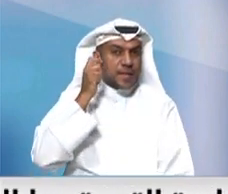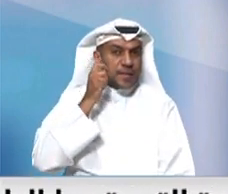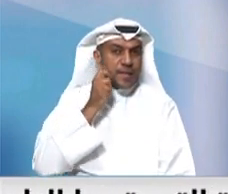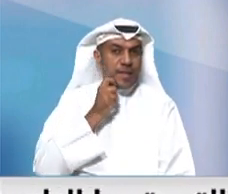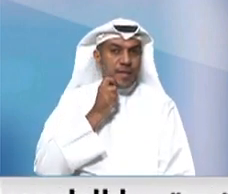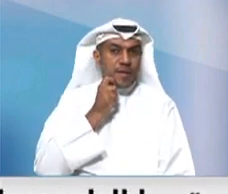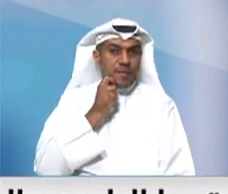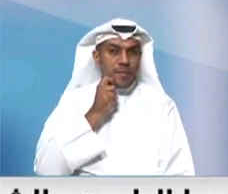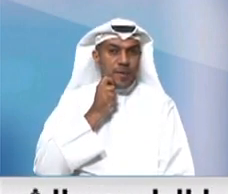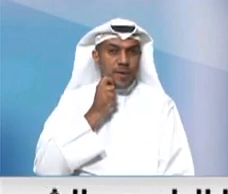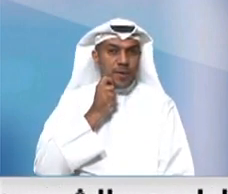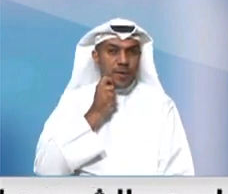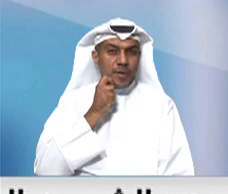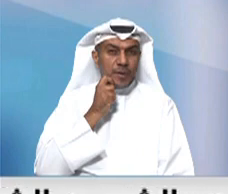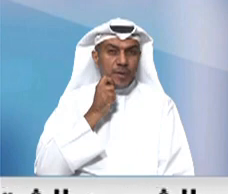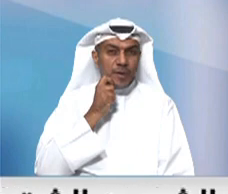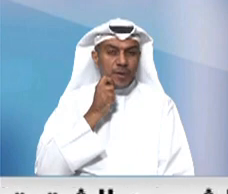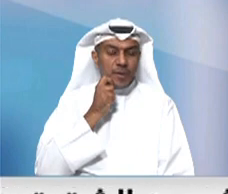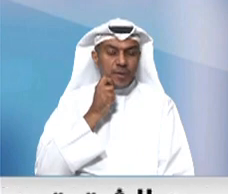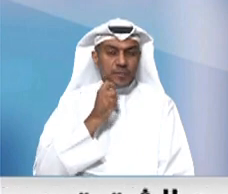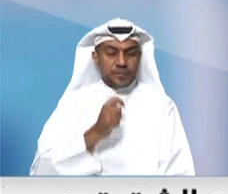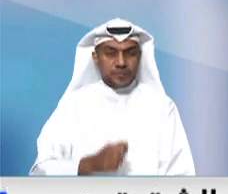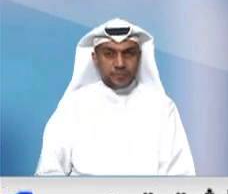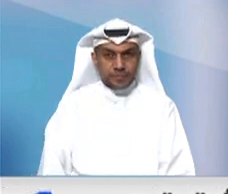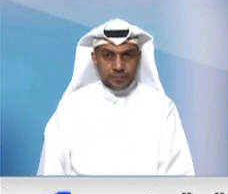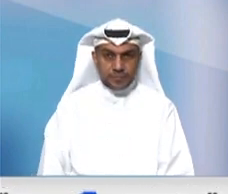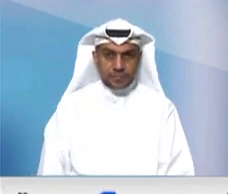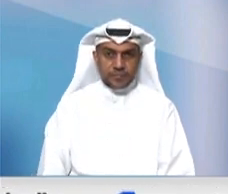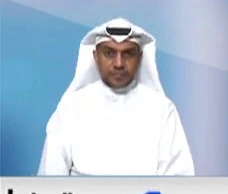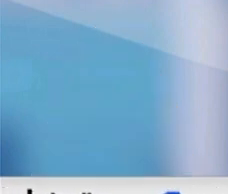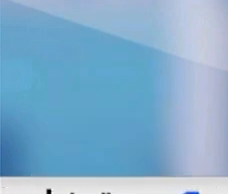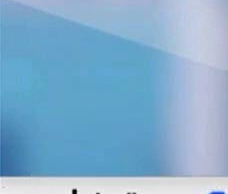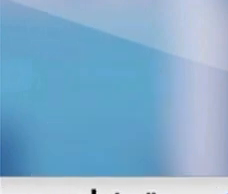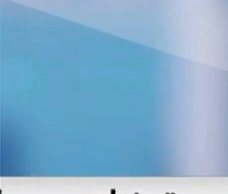دوله الامارات العربيه المتحده الشقيقه